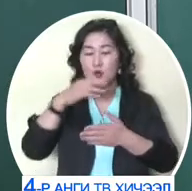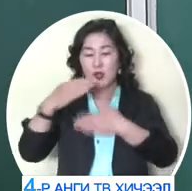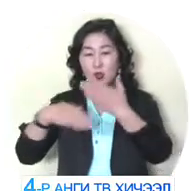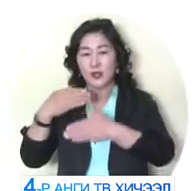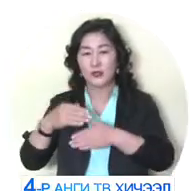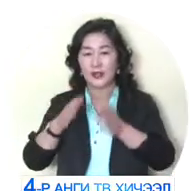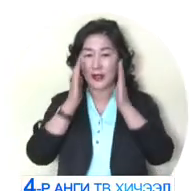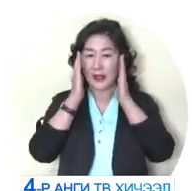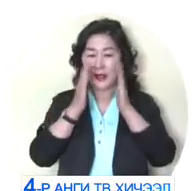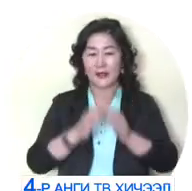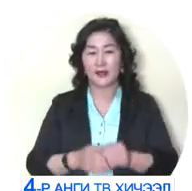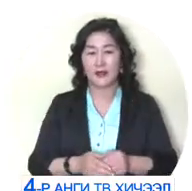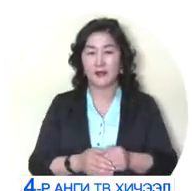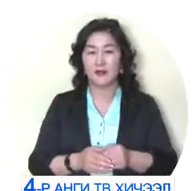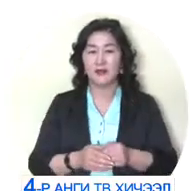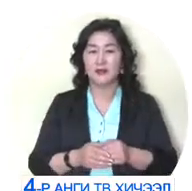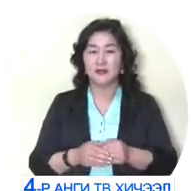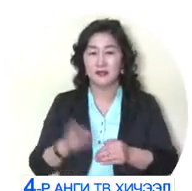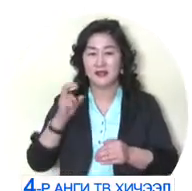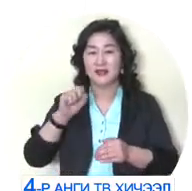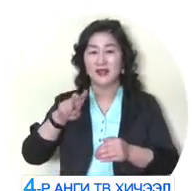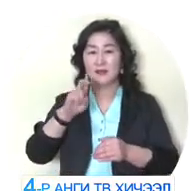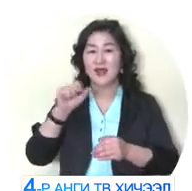сонсоорой. Дилбэт цэцэг.